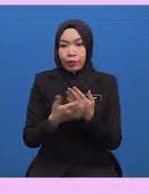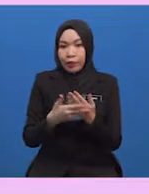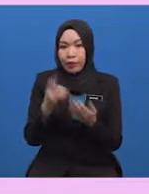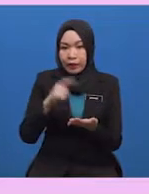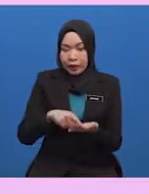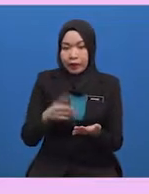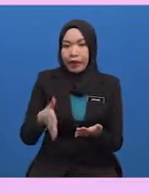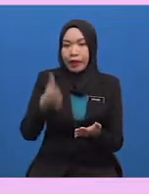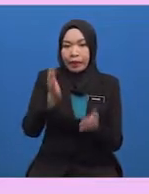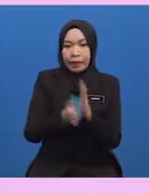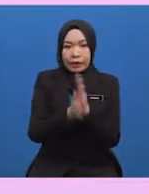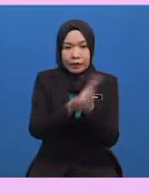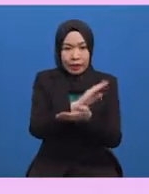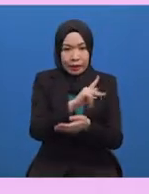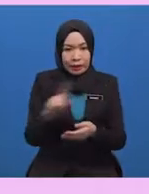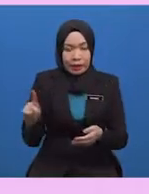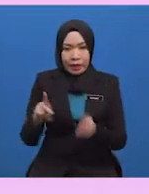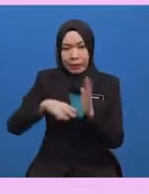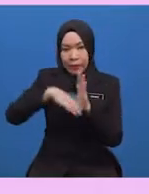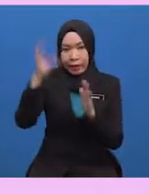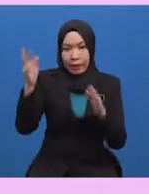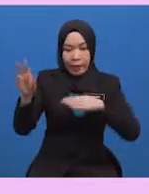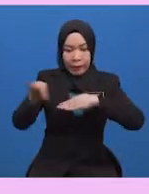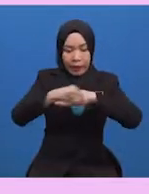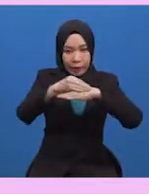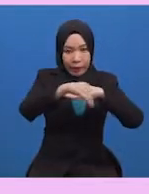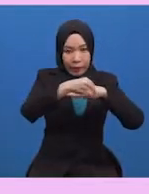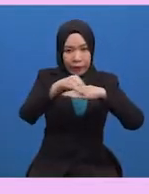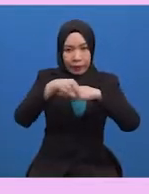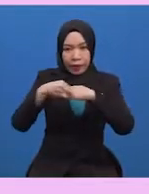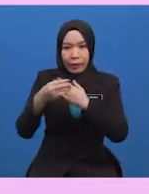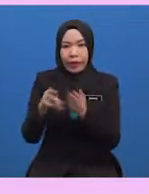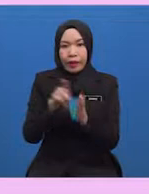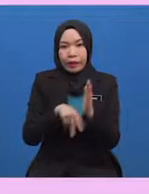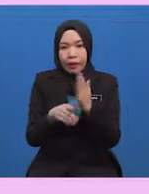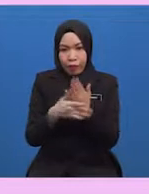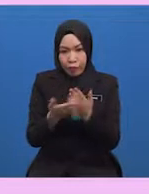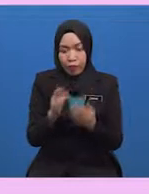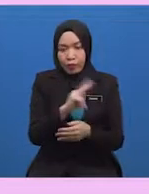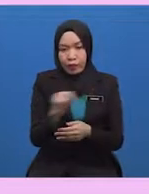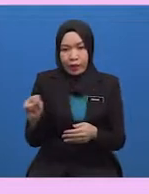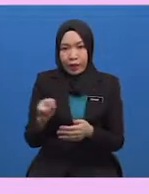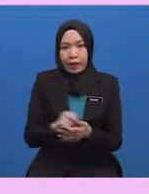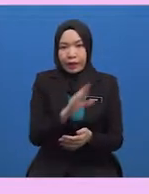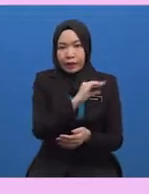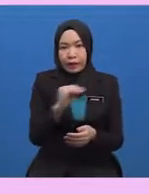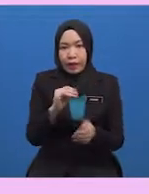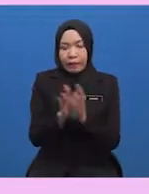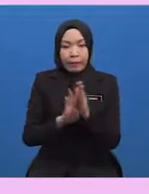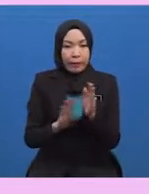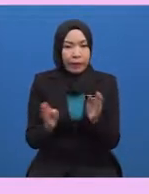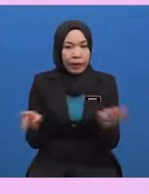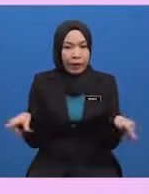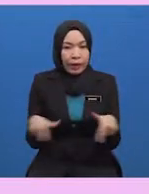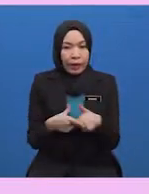penduduk, perubahan fungsi, pertambahan kemudahan desa secara in situ dan berlaku rebakan bandar